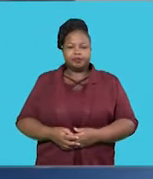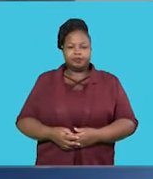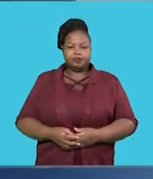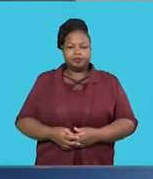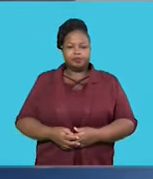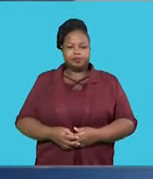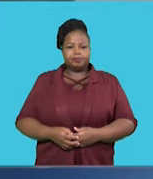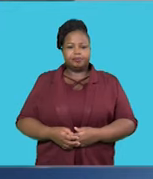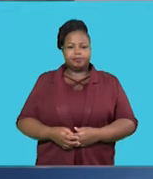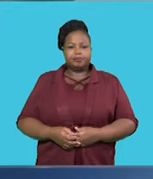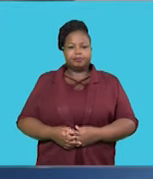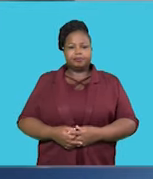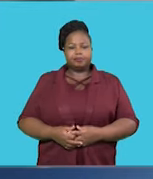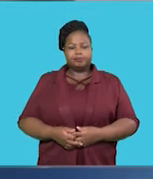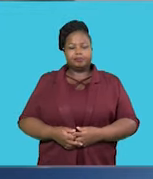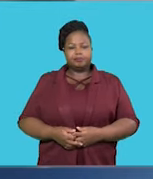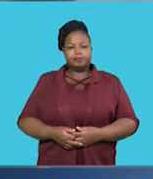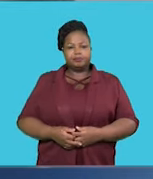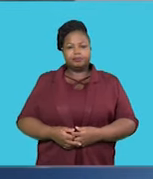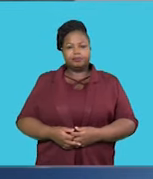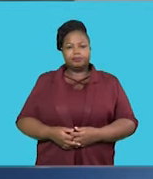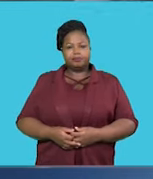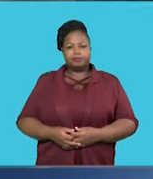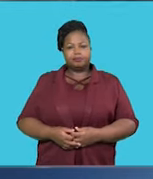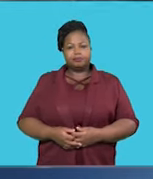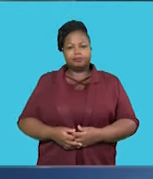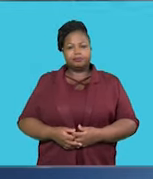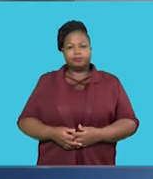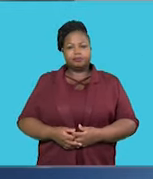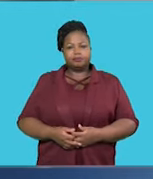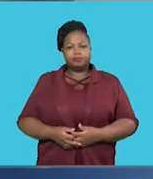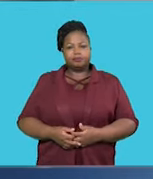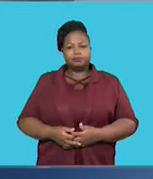ezindabeni zeSoweto TV ngingujabulanisele ngiseMeadowlands.